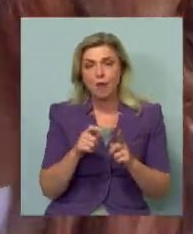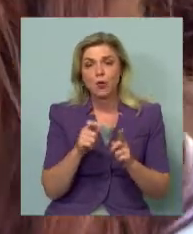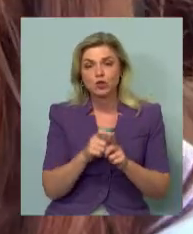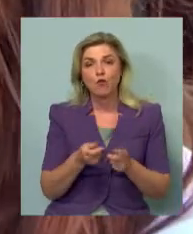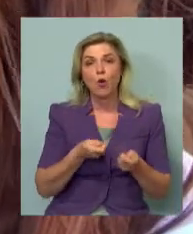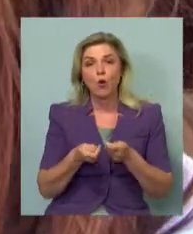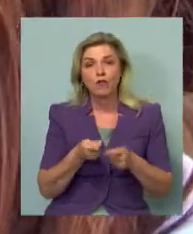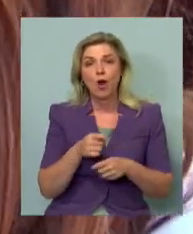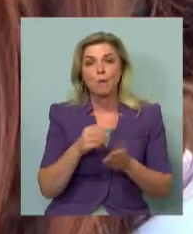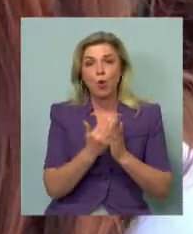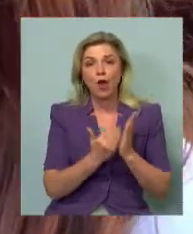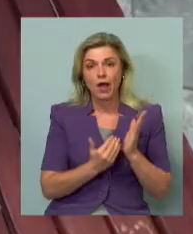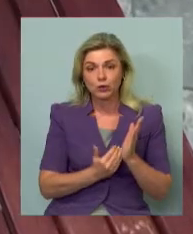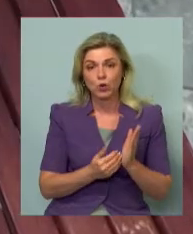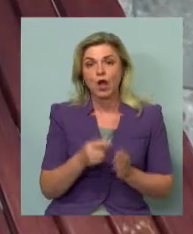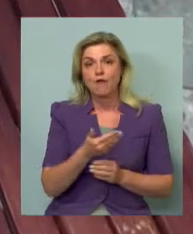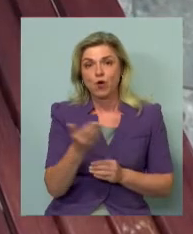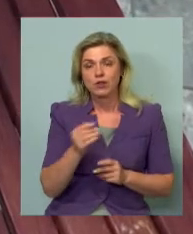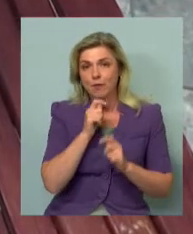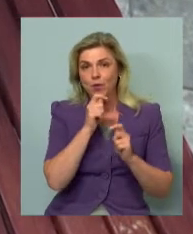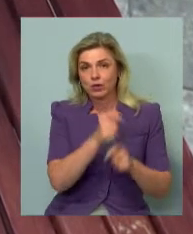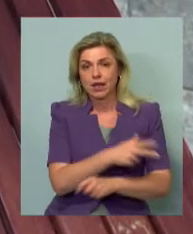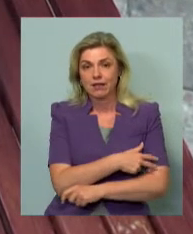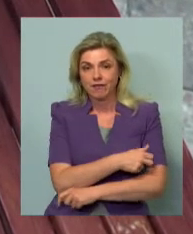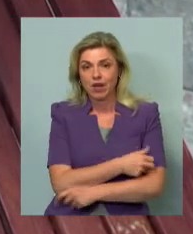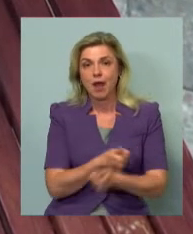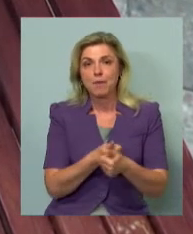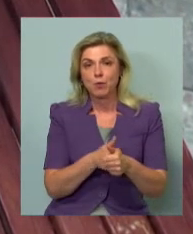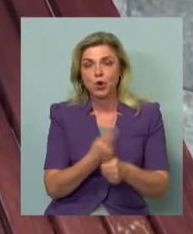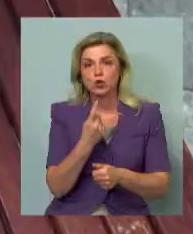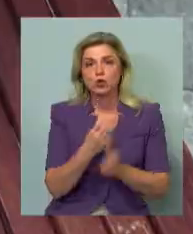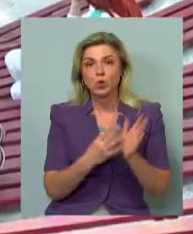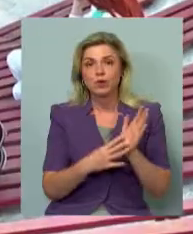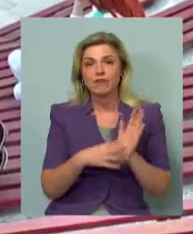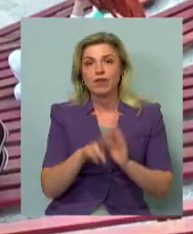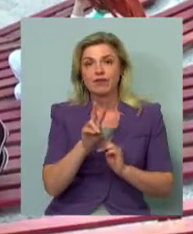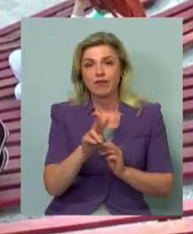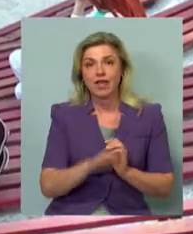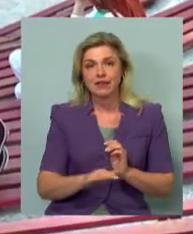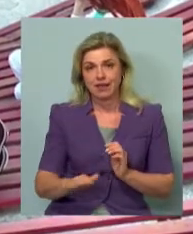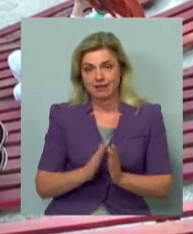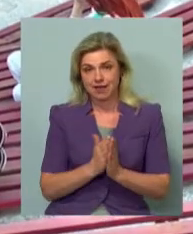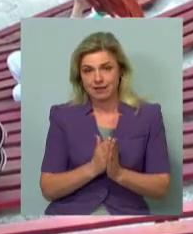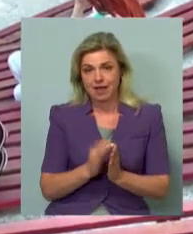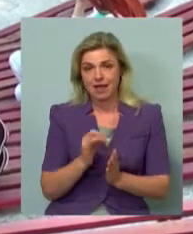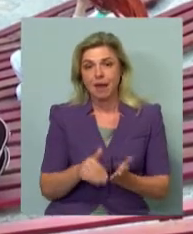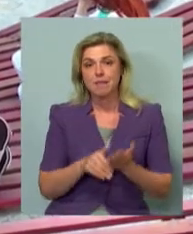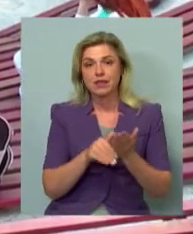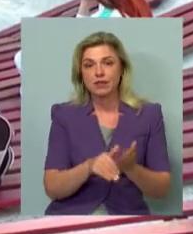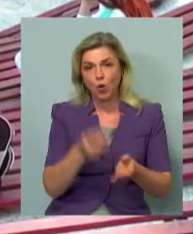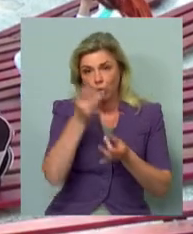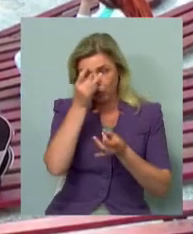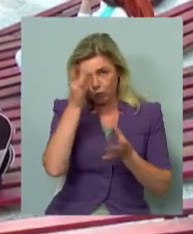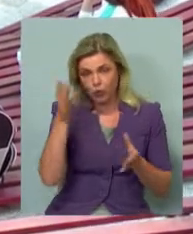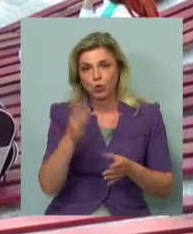координаторки проєкту «Ранкова книготерапія», вони подарували лікарняним бібліотекам 192 дитячі книги. Акцію підтримав Український культурний